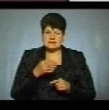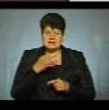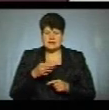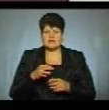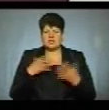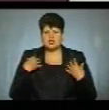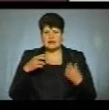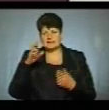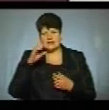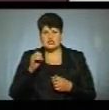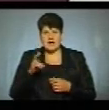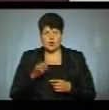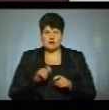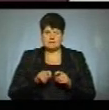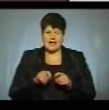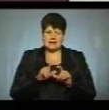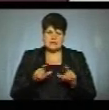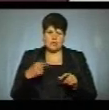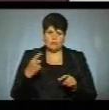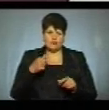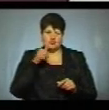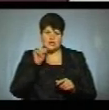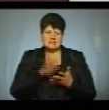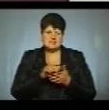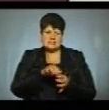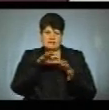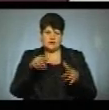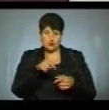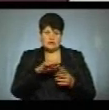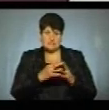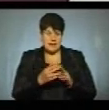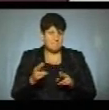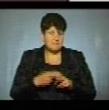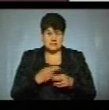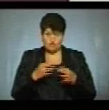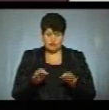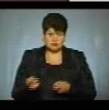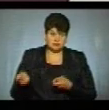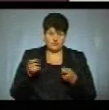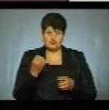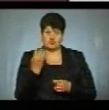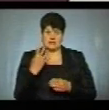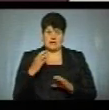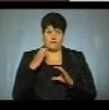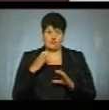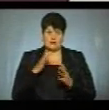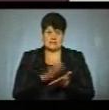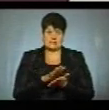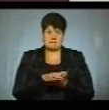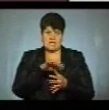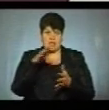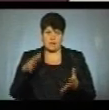Держекоінспекції області Едуард Ференц. Нагадаю, учора на сміттєзвалище цього села без дозволу вивезли 14 фур сміття.